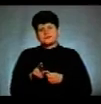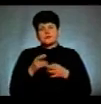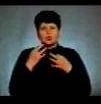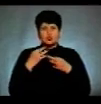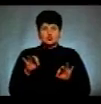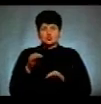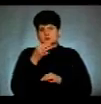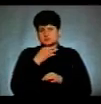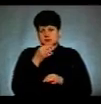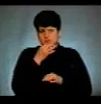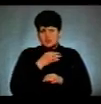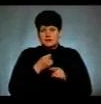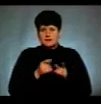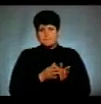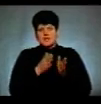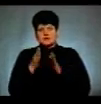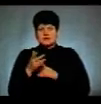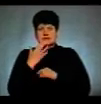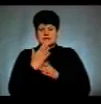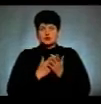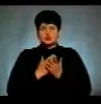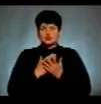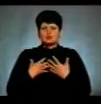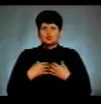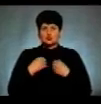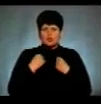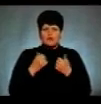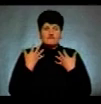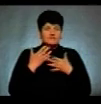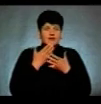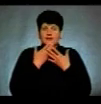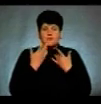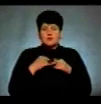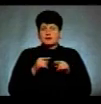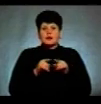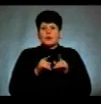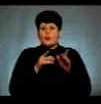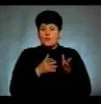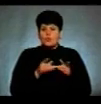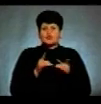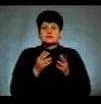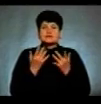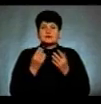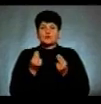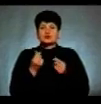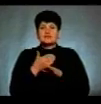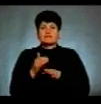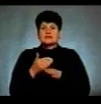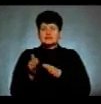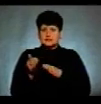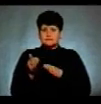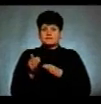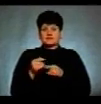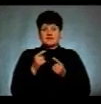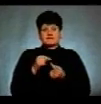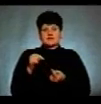доступних лік, програми «Доступні ліки» перейшло на Національну службу здоров'я. І вже немає такого, що от стільки-то коштів виділили.